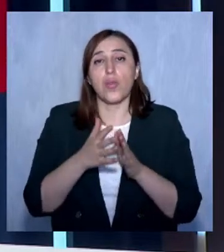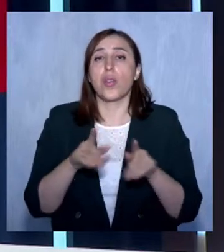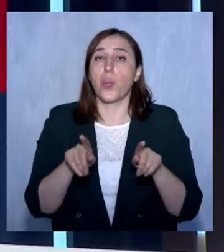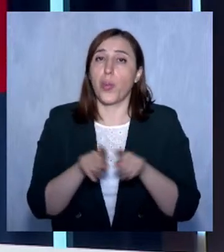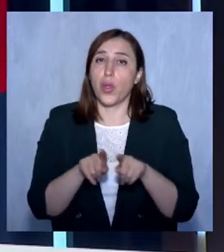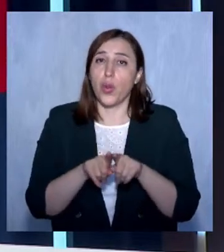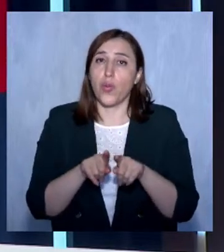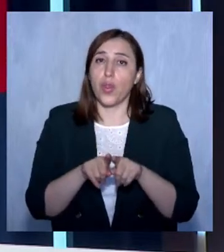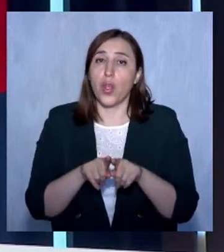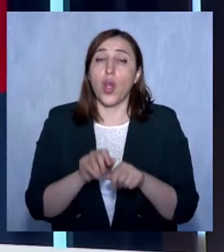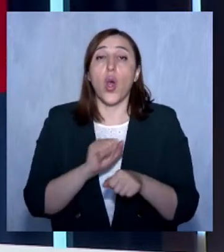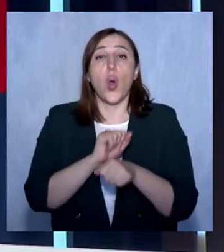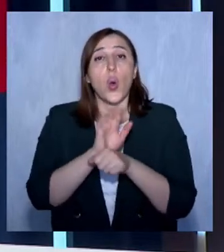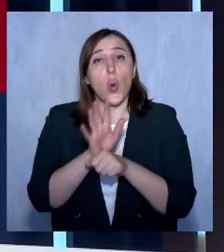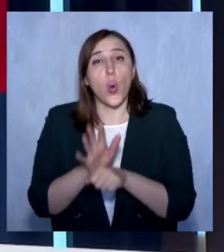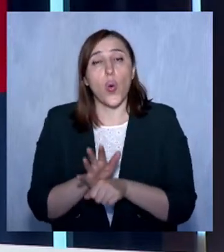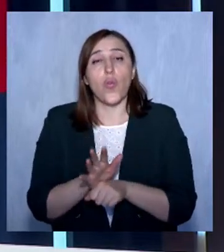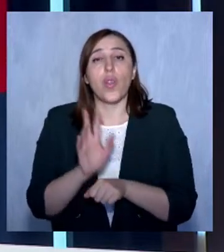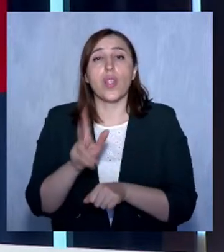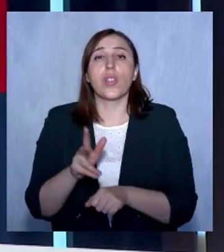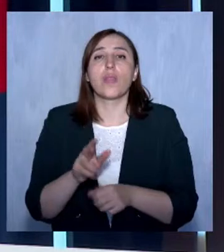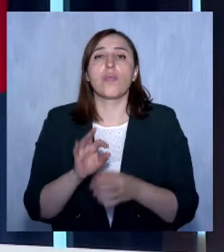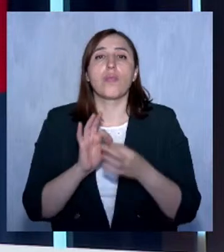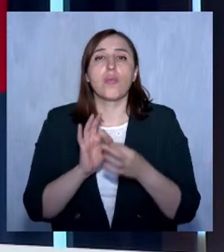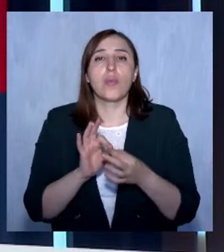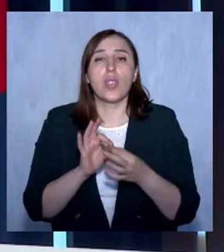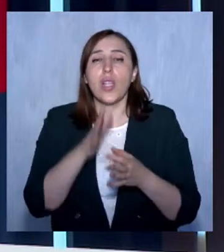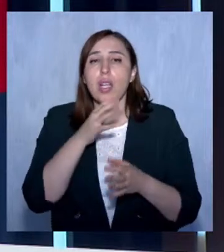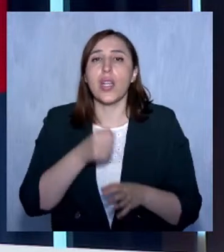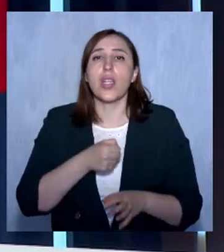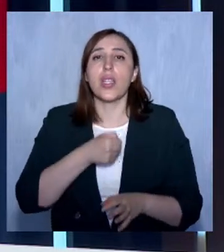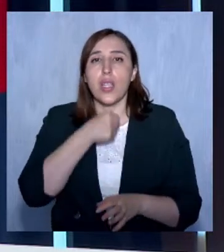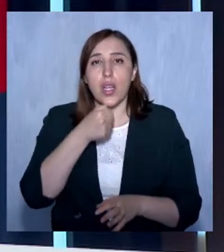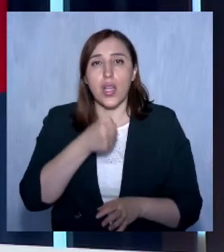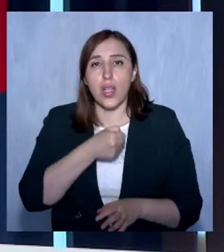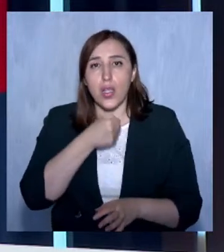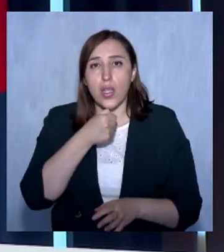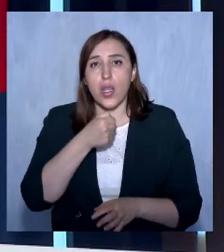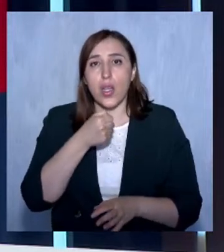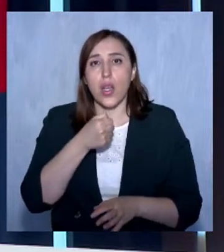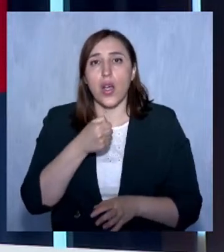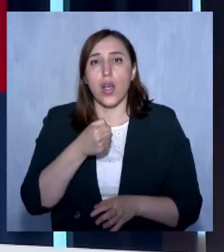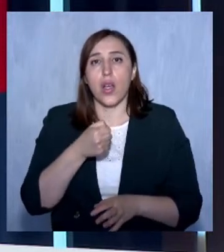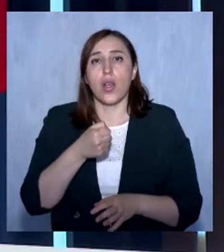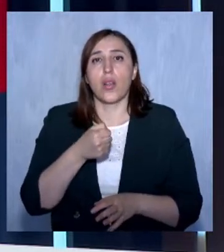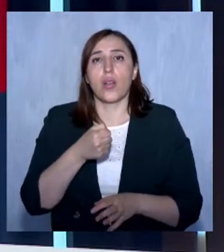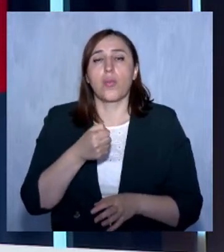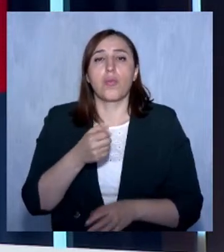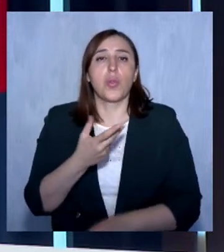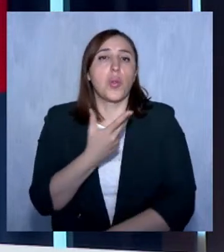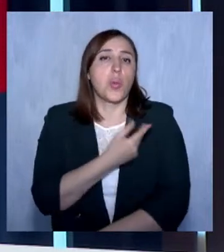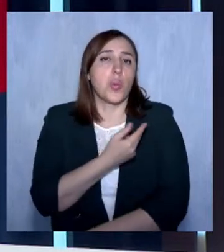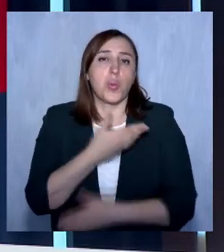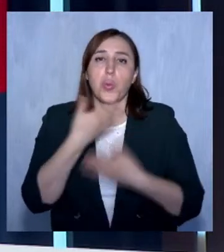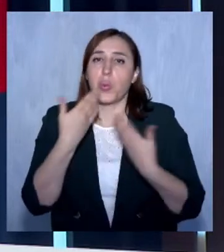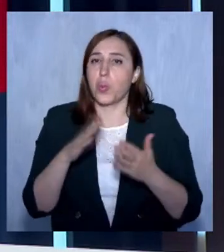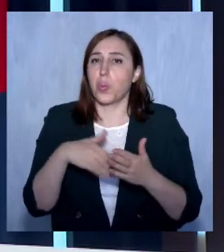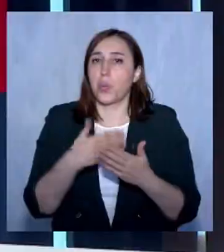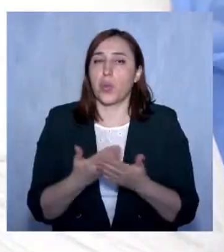ամենայնիվ կովիդի ամենաթիրախային տարեցների խմբիմ արդիկ այդպես են մնում են